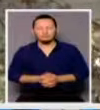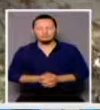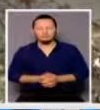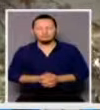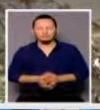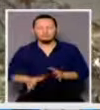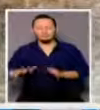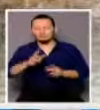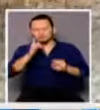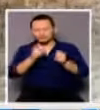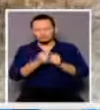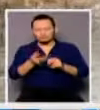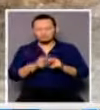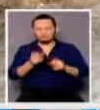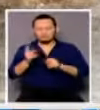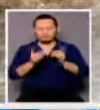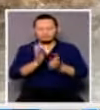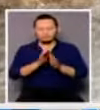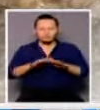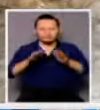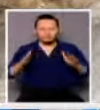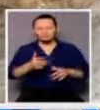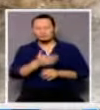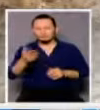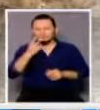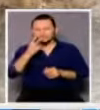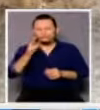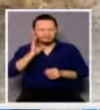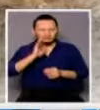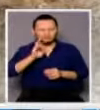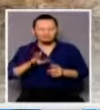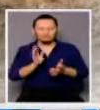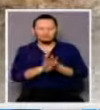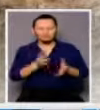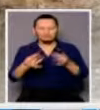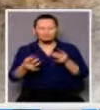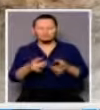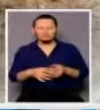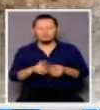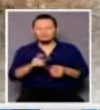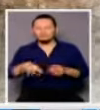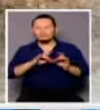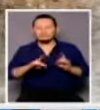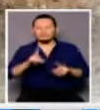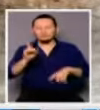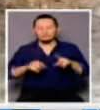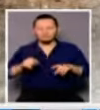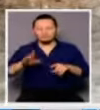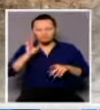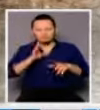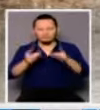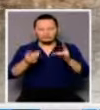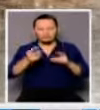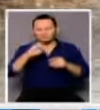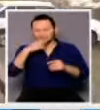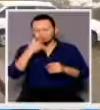Өзектің жағалауында мынандай қоқыс қалдықтары жетерлік. Көріп тұрғанымыздай суы да лай. Тұрғындардың айтуынша кейде мына су шіріп